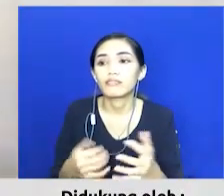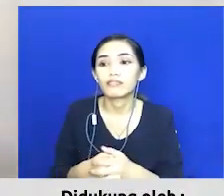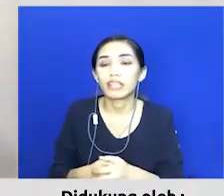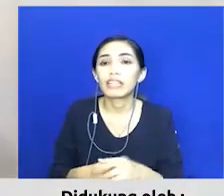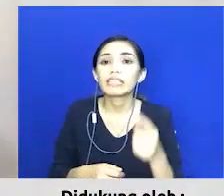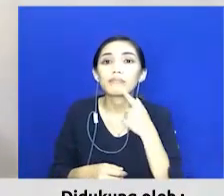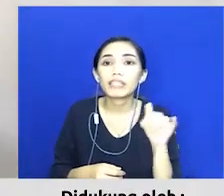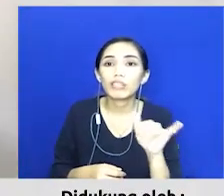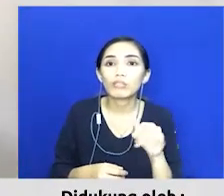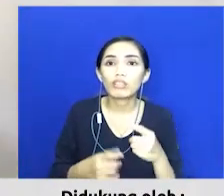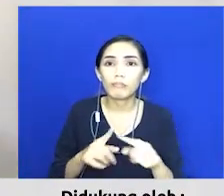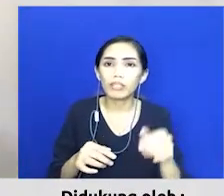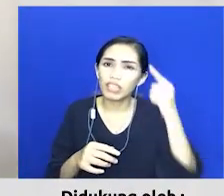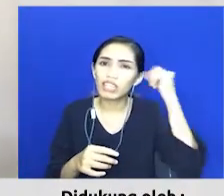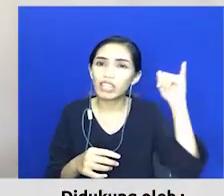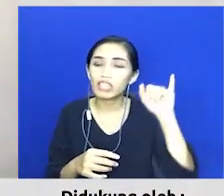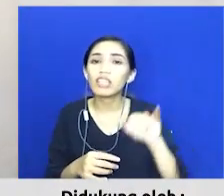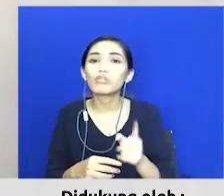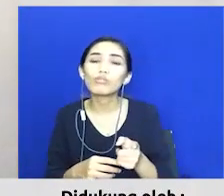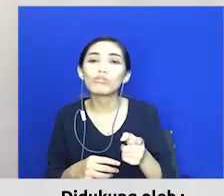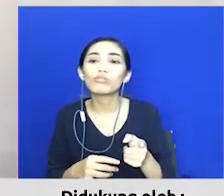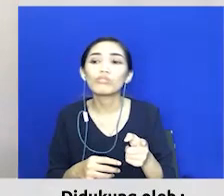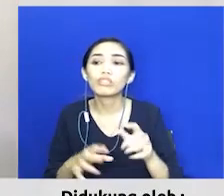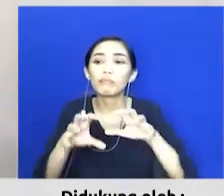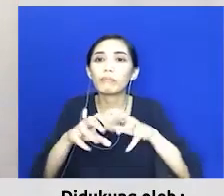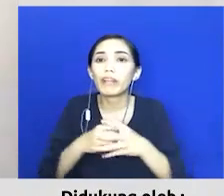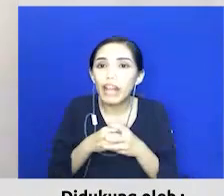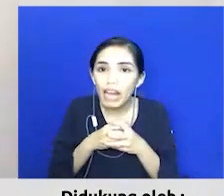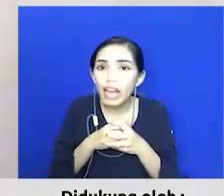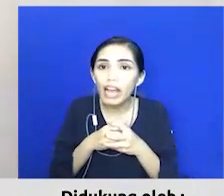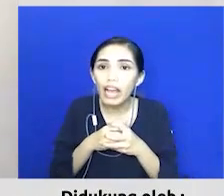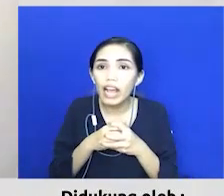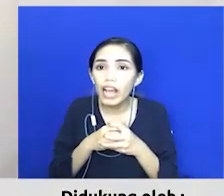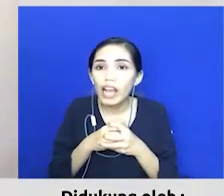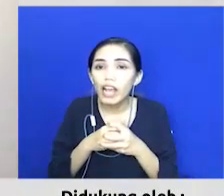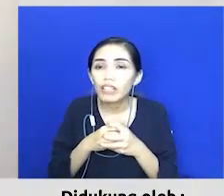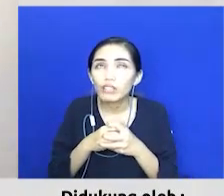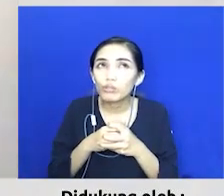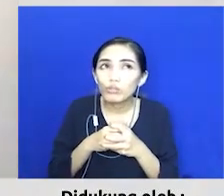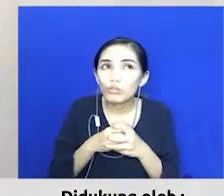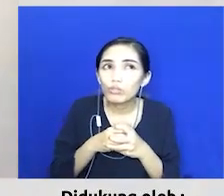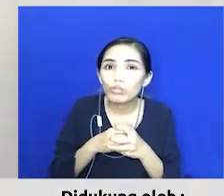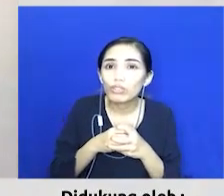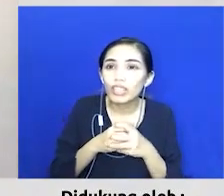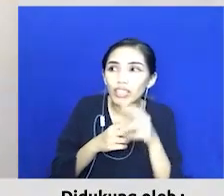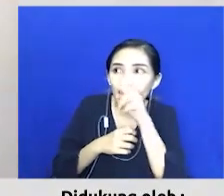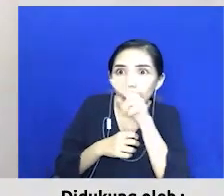tapi gagasannya tuh dipegang dulu gitu, dikraft dulu, terus ya yuk kita lihat